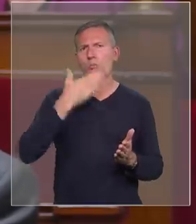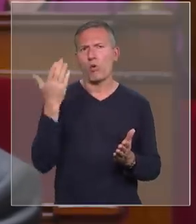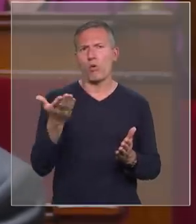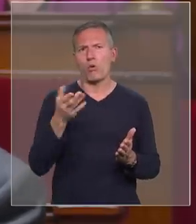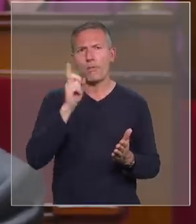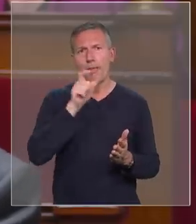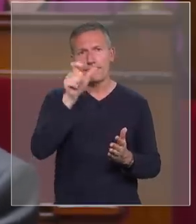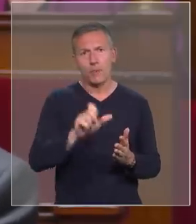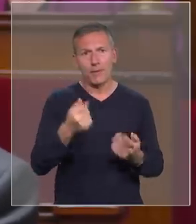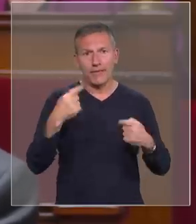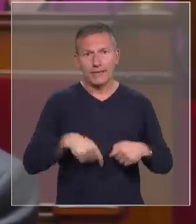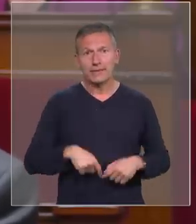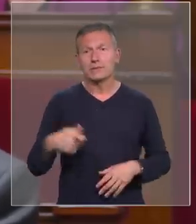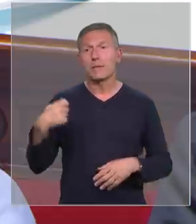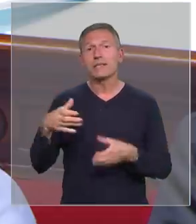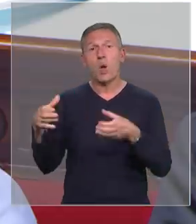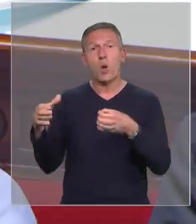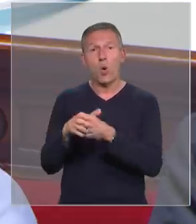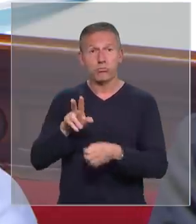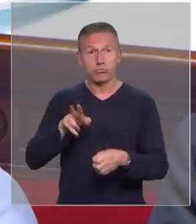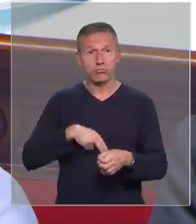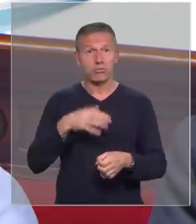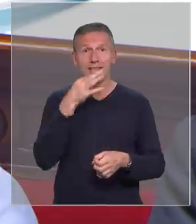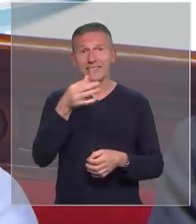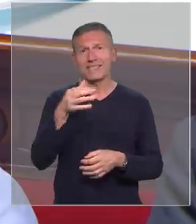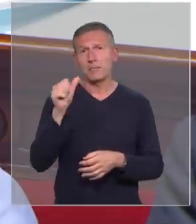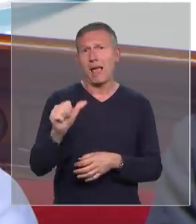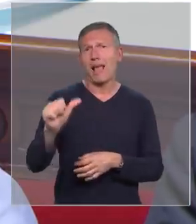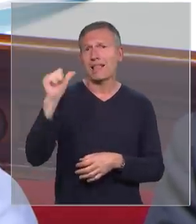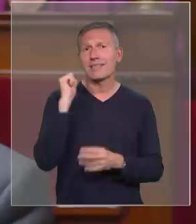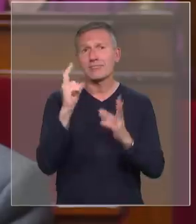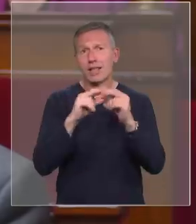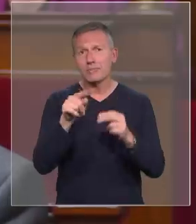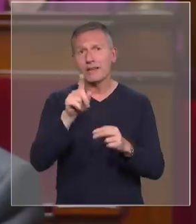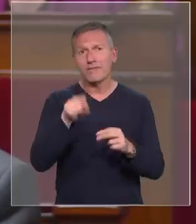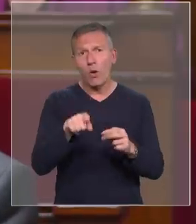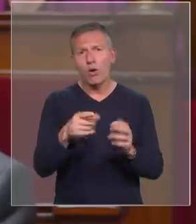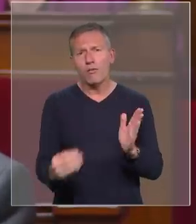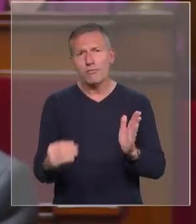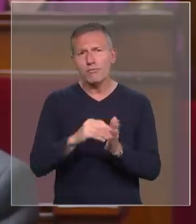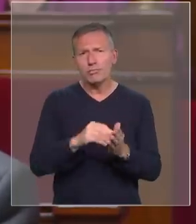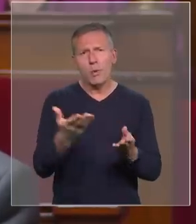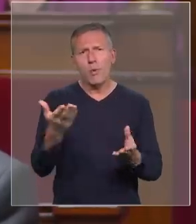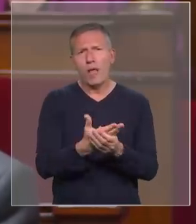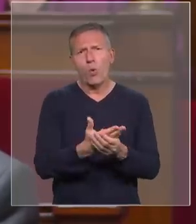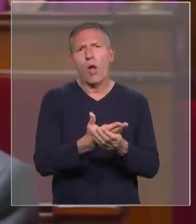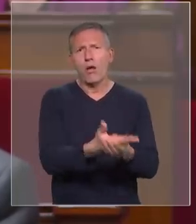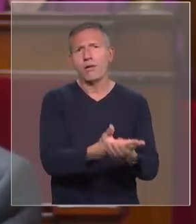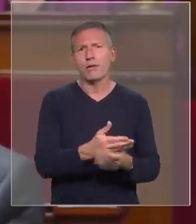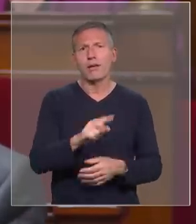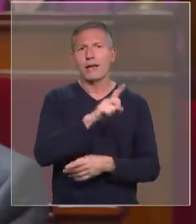Ministre. Notre président de groupe, Olivier Marleix, vous l'a dit mardi dernier. Mettez un moratoire sur le ZAN, le fameux